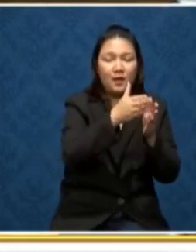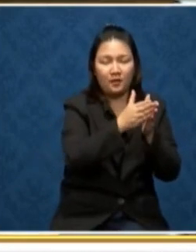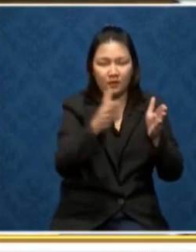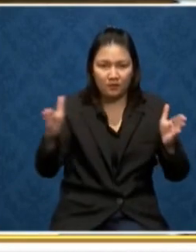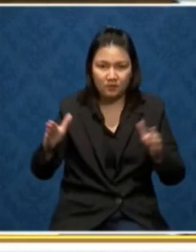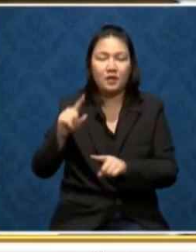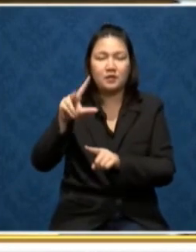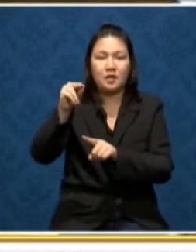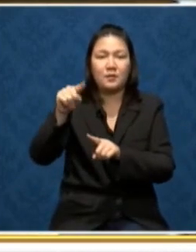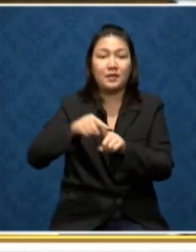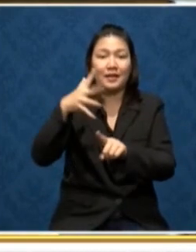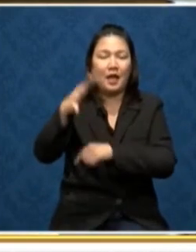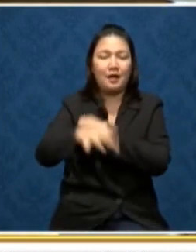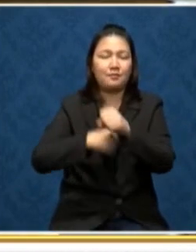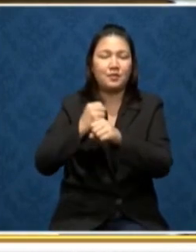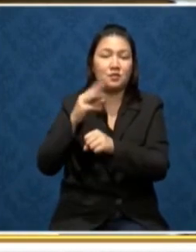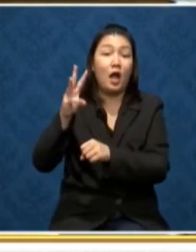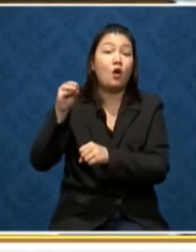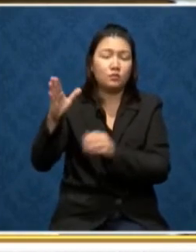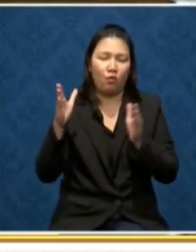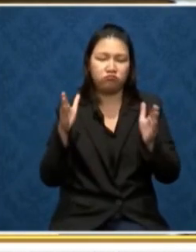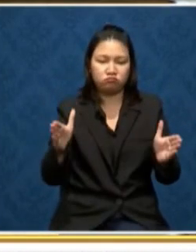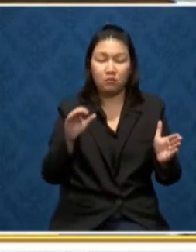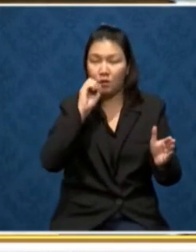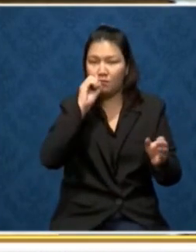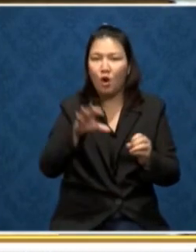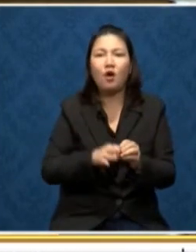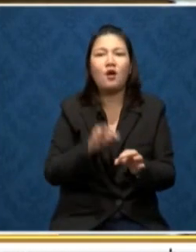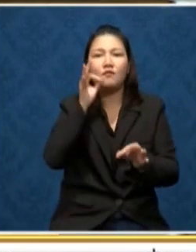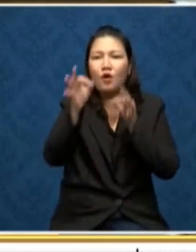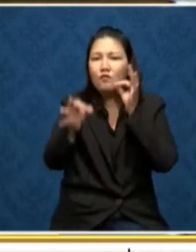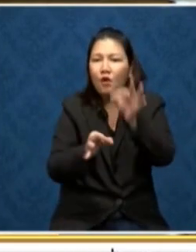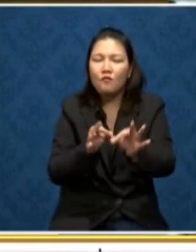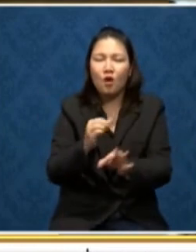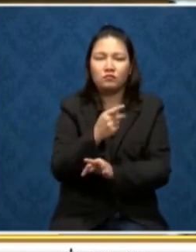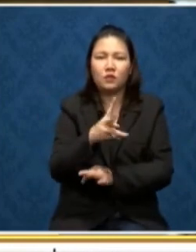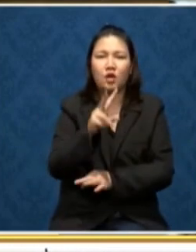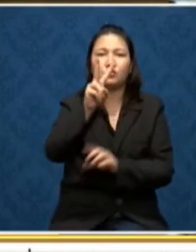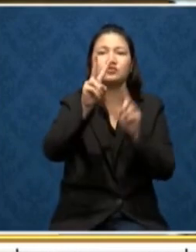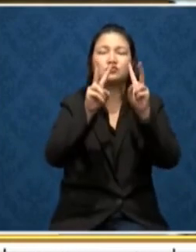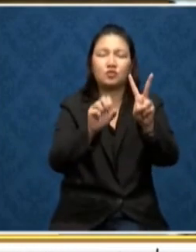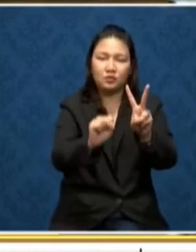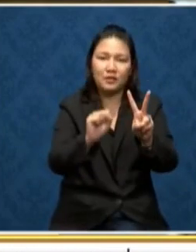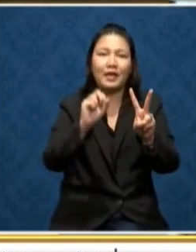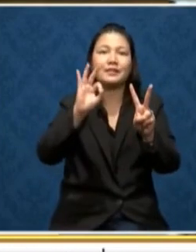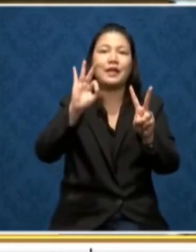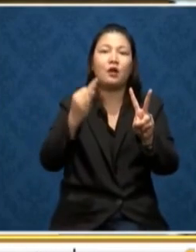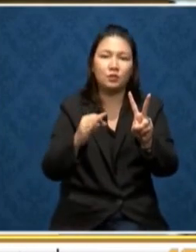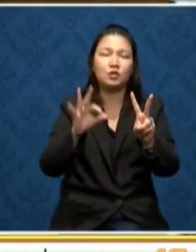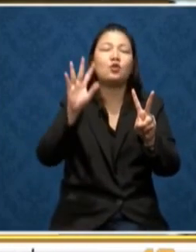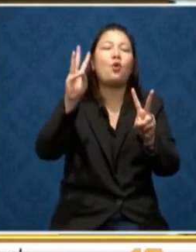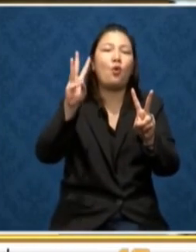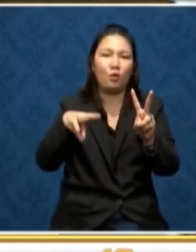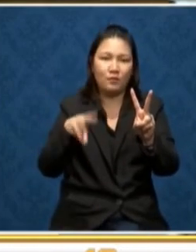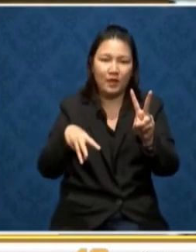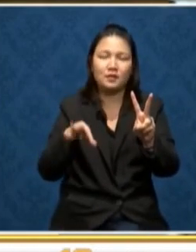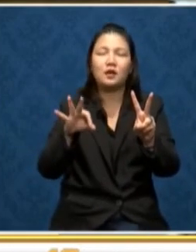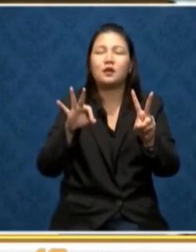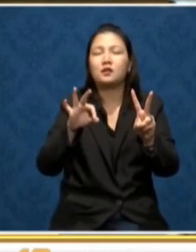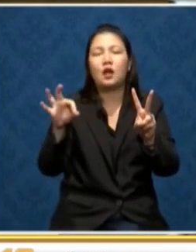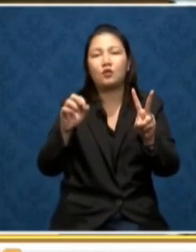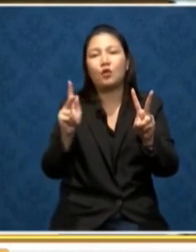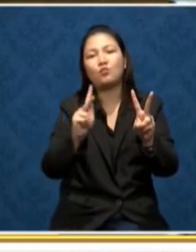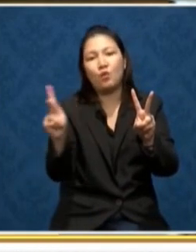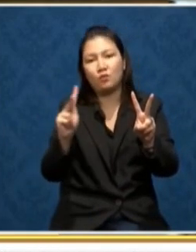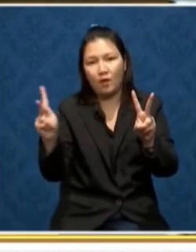31 พฤศพาคม 2566 มีจำนวคดีทั้งสิ้น 296,243 คดีเท่